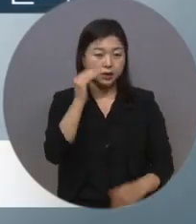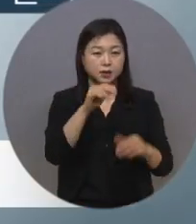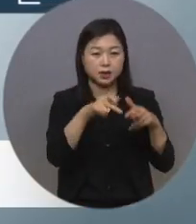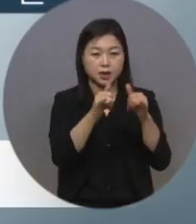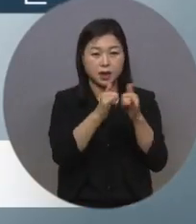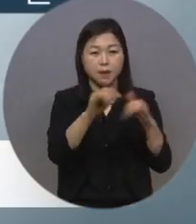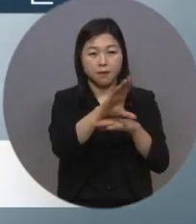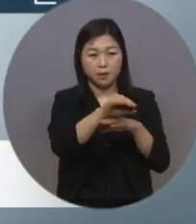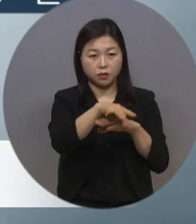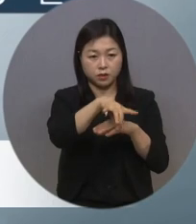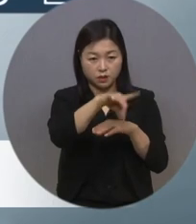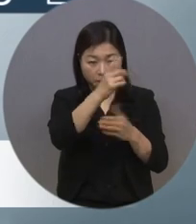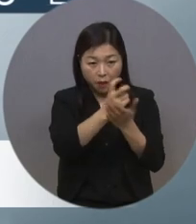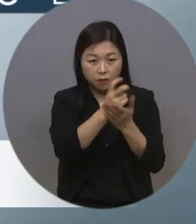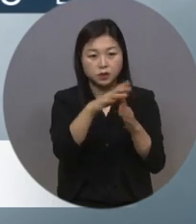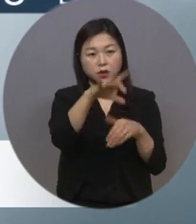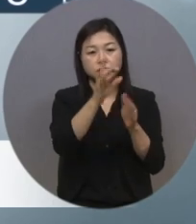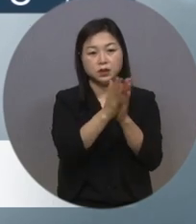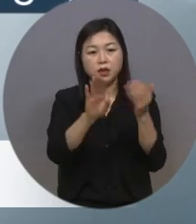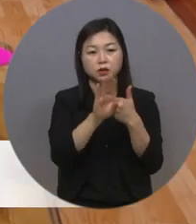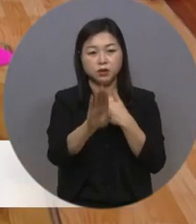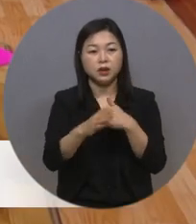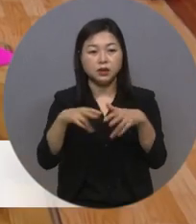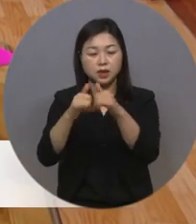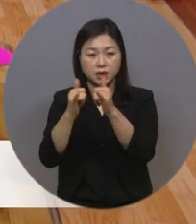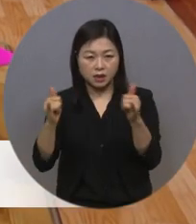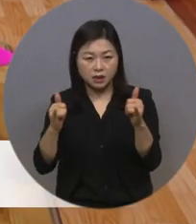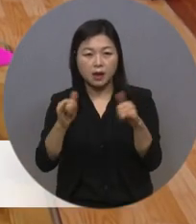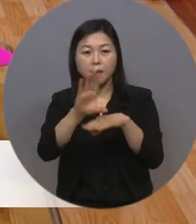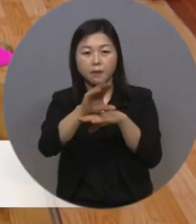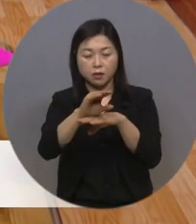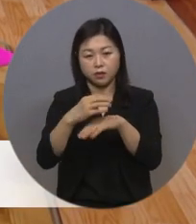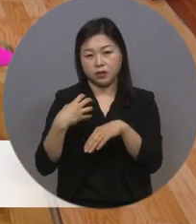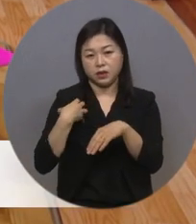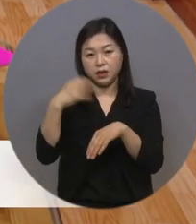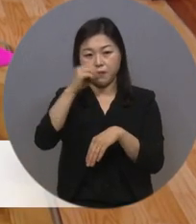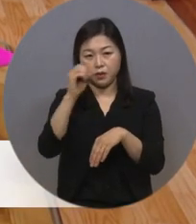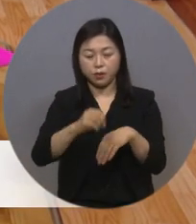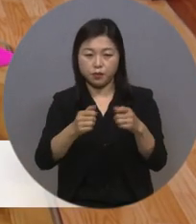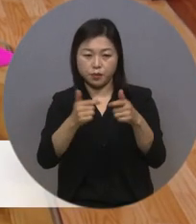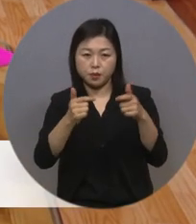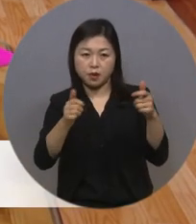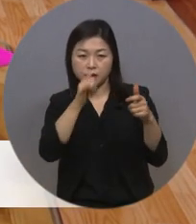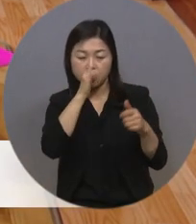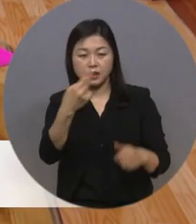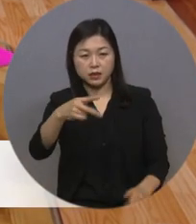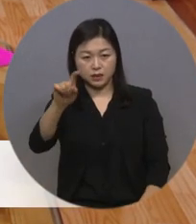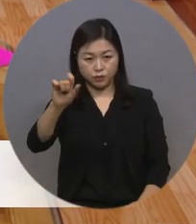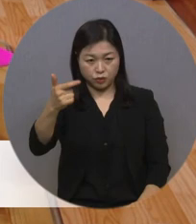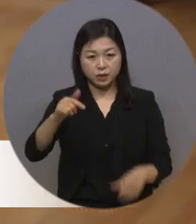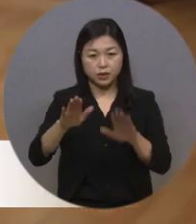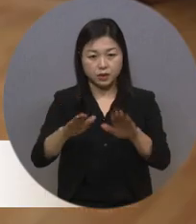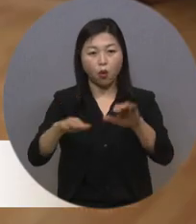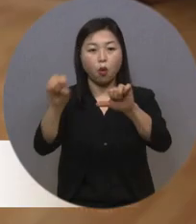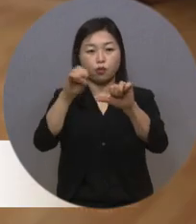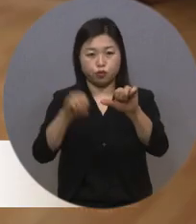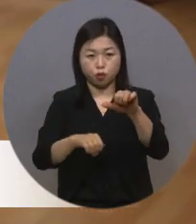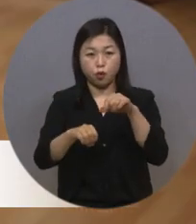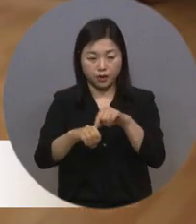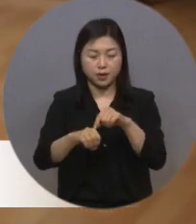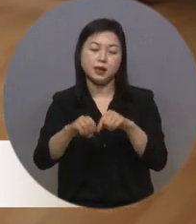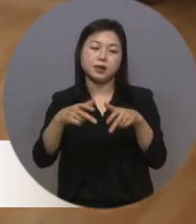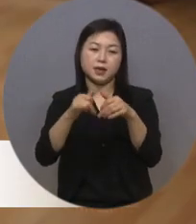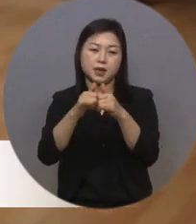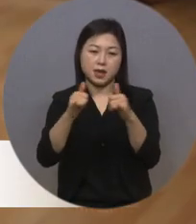제도를 최초 도입한 이후 장애인 방송 편성 비율을 높여왔으며 2016년 현재와 같은 장애인 방송 의무